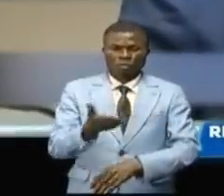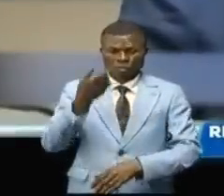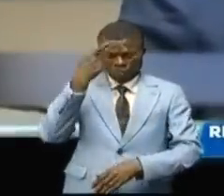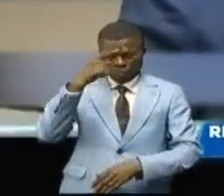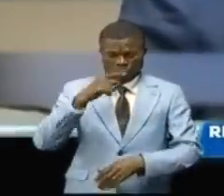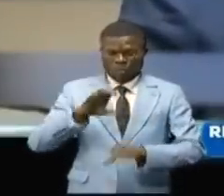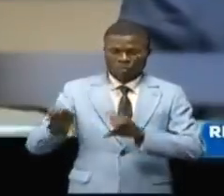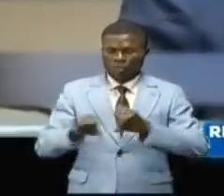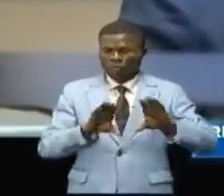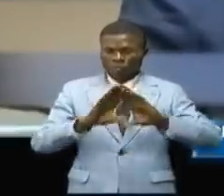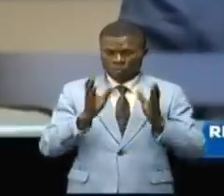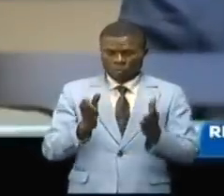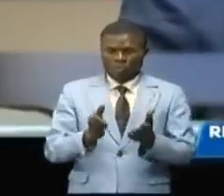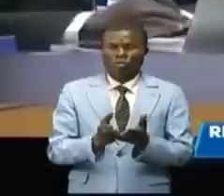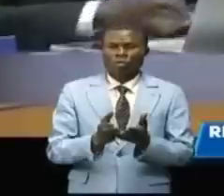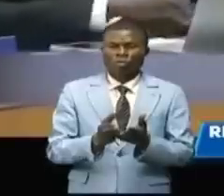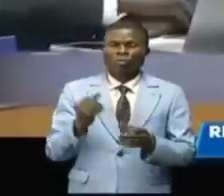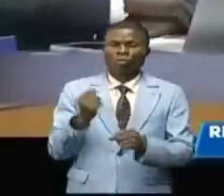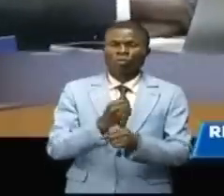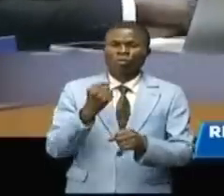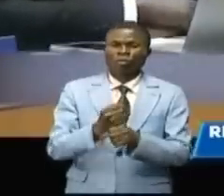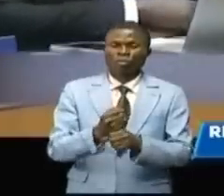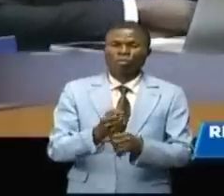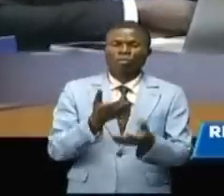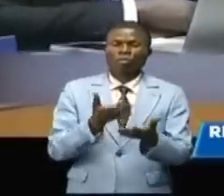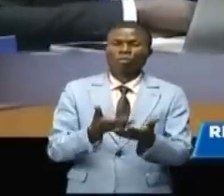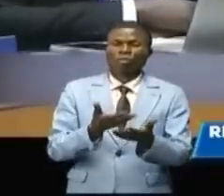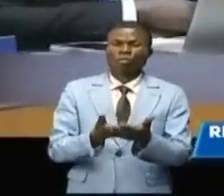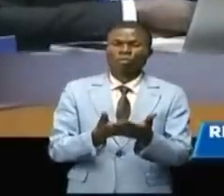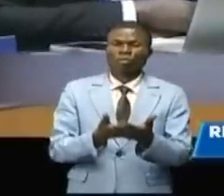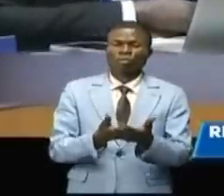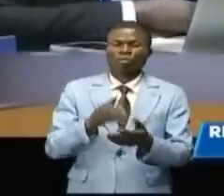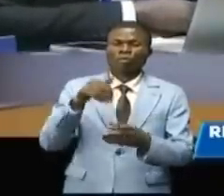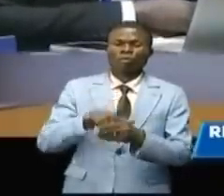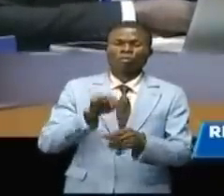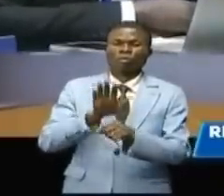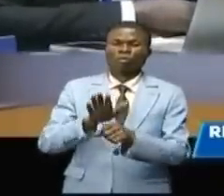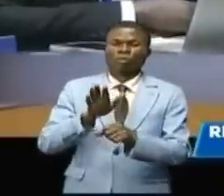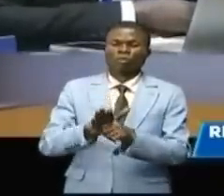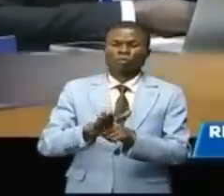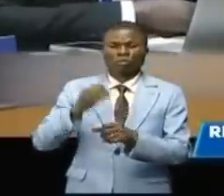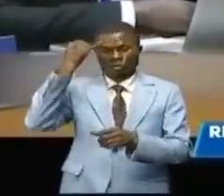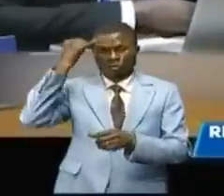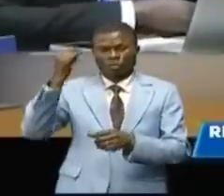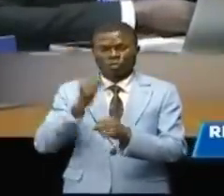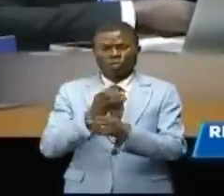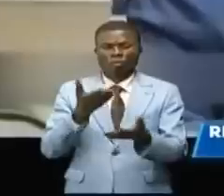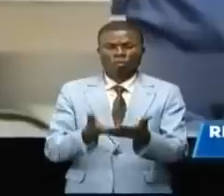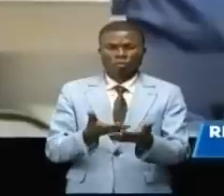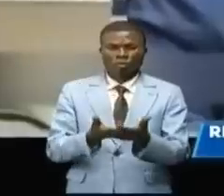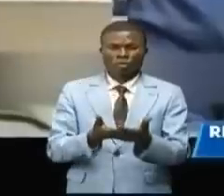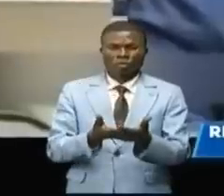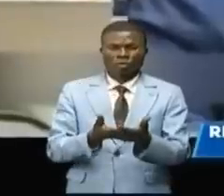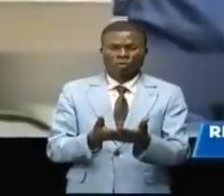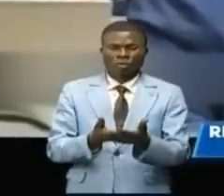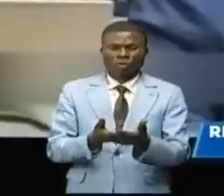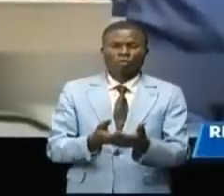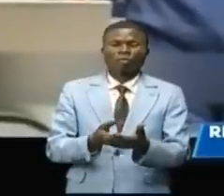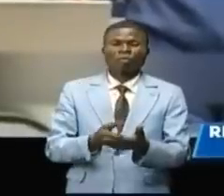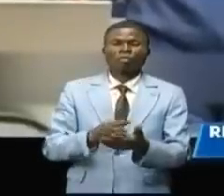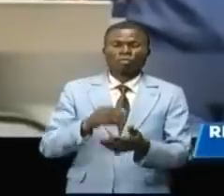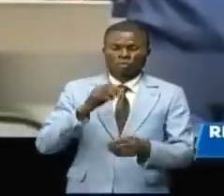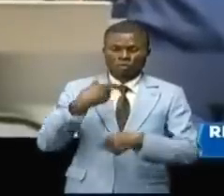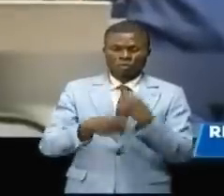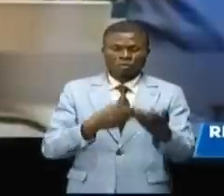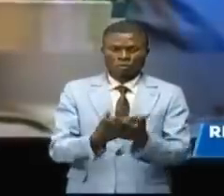déroule au rythme qu'imposent les travaux en cours d'exécution dans les différentes commissions mises en place. C'est déjà la course contre